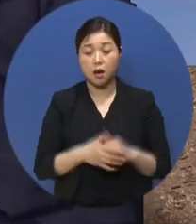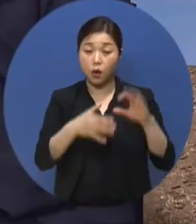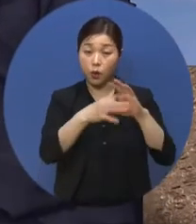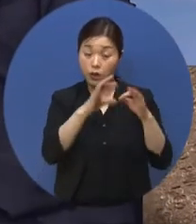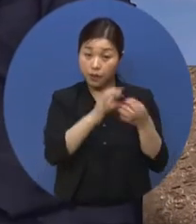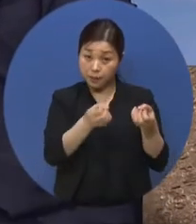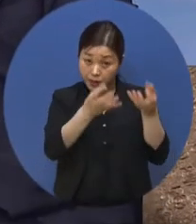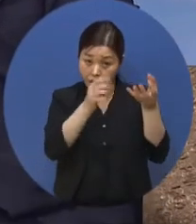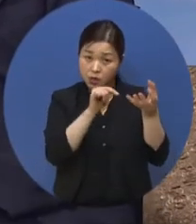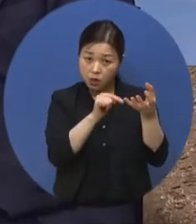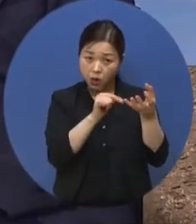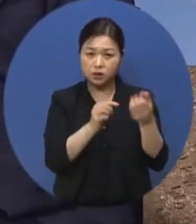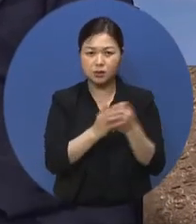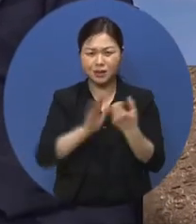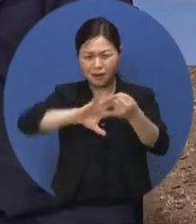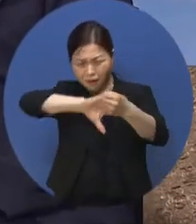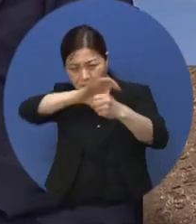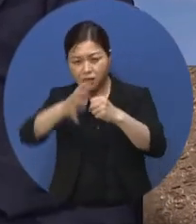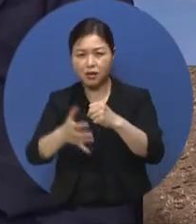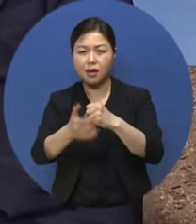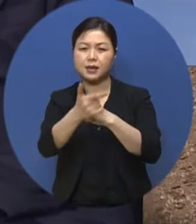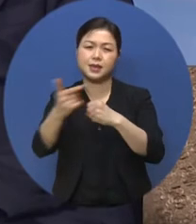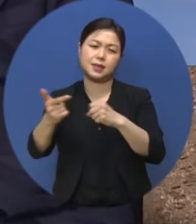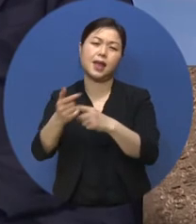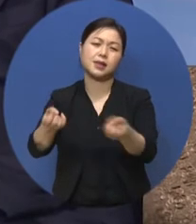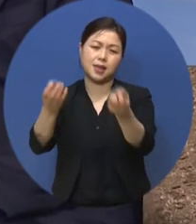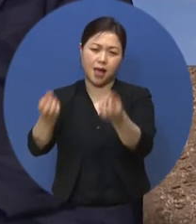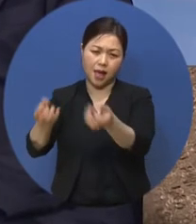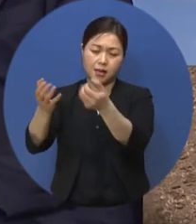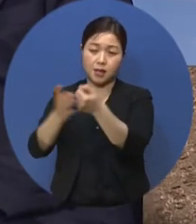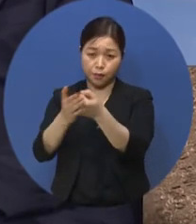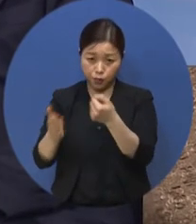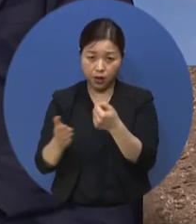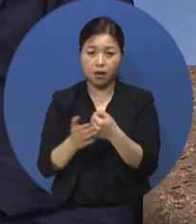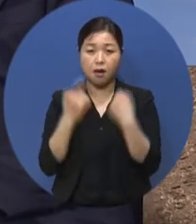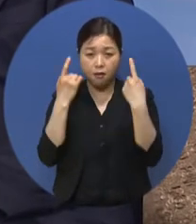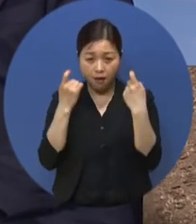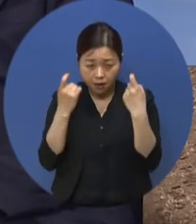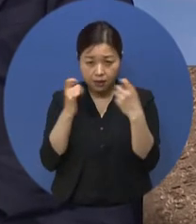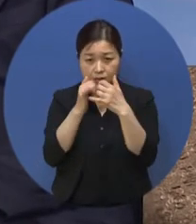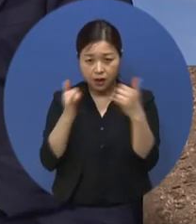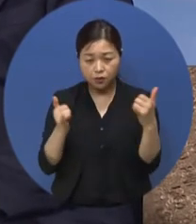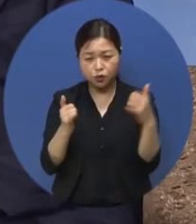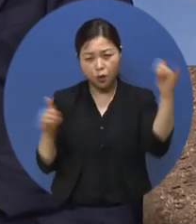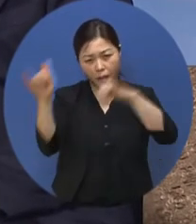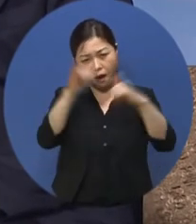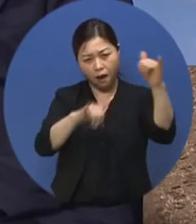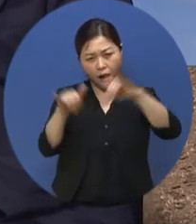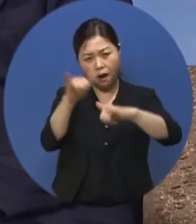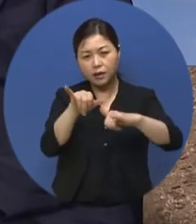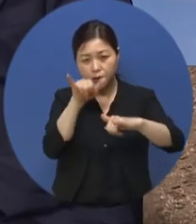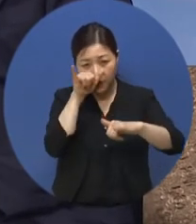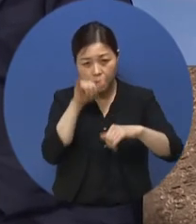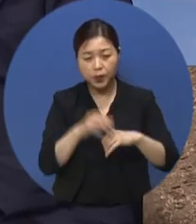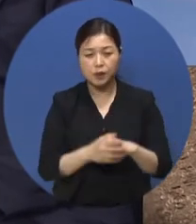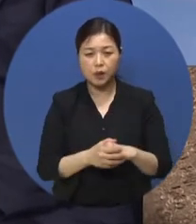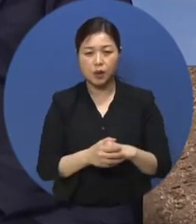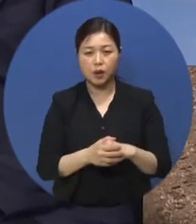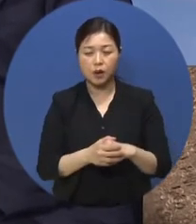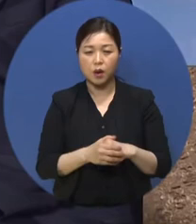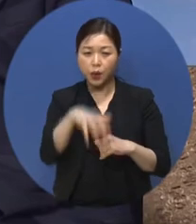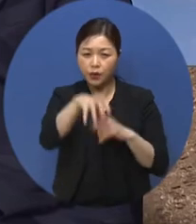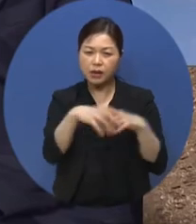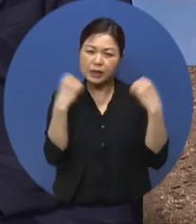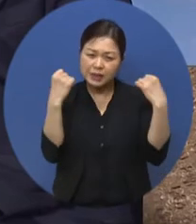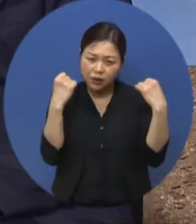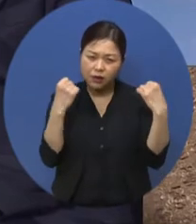올림픽이라는 대회는 워낙에 전 세계적으로 큰 대회이기 그렇죠. 때문에 뭐 관광객도 많이 가고 네. 네. 그리고 이제 현장에서